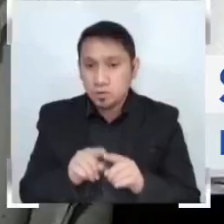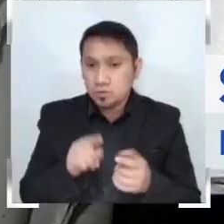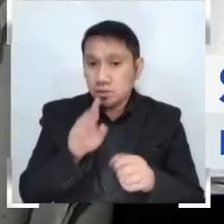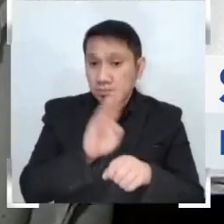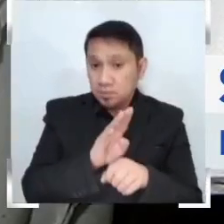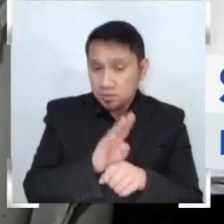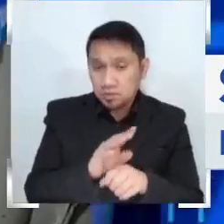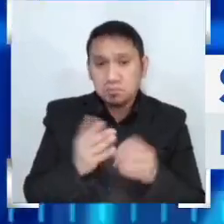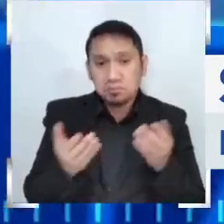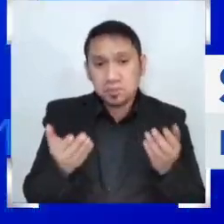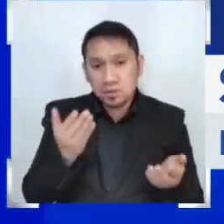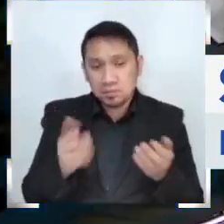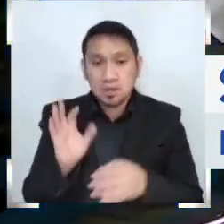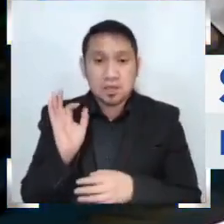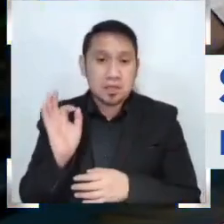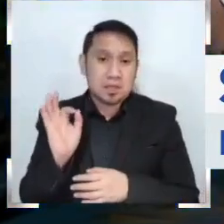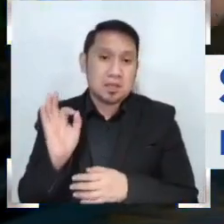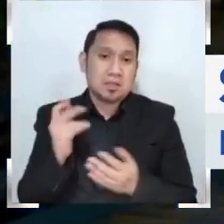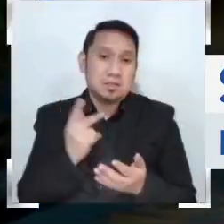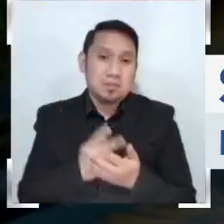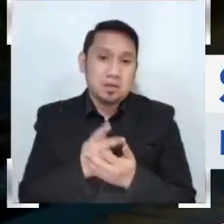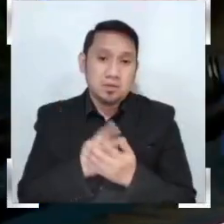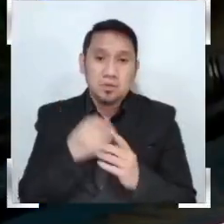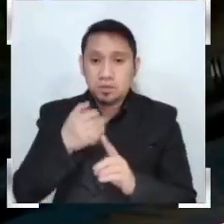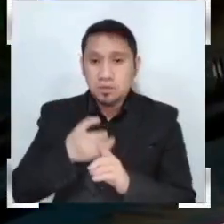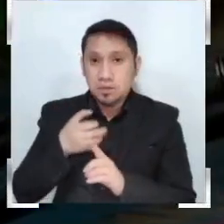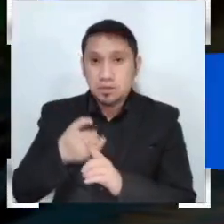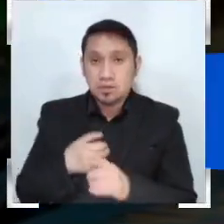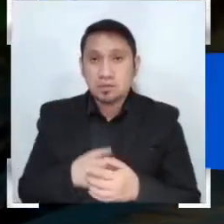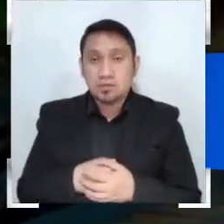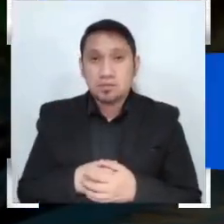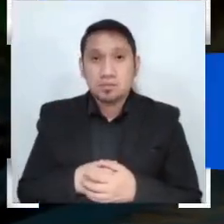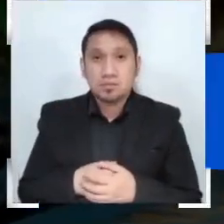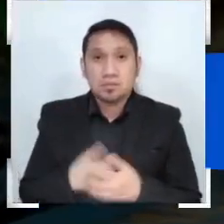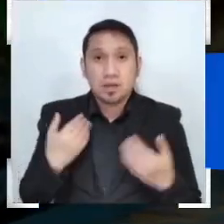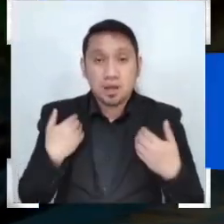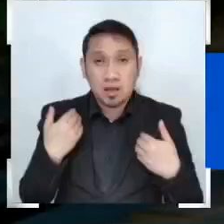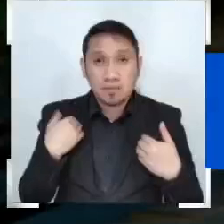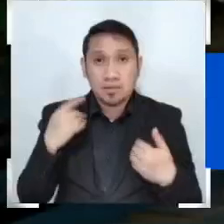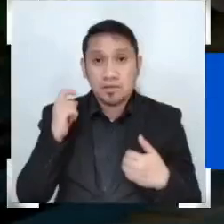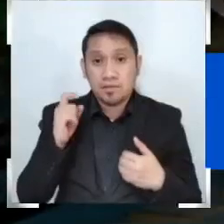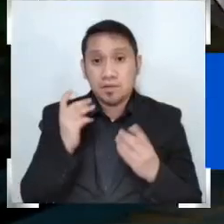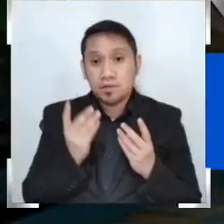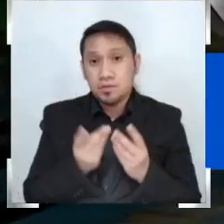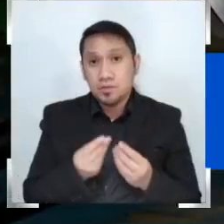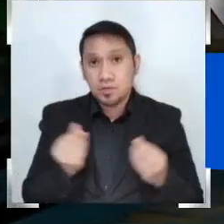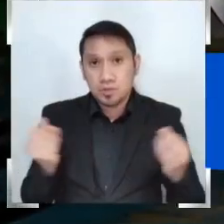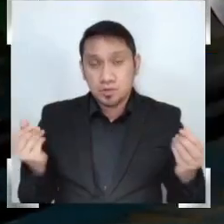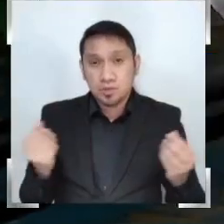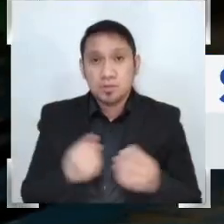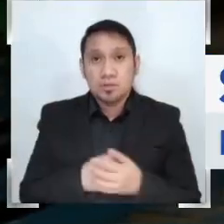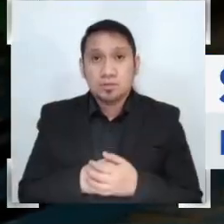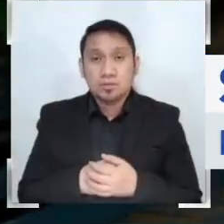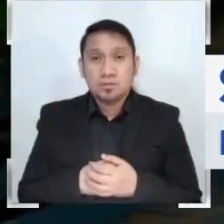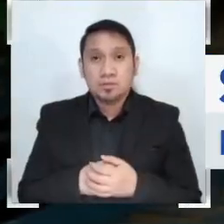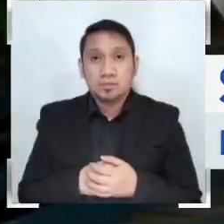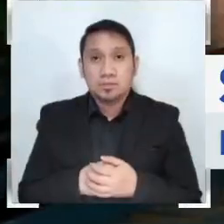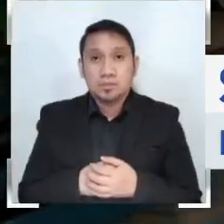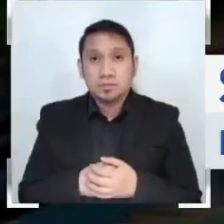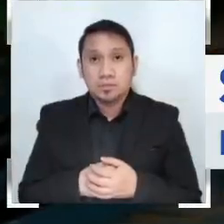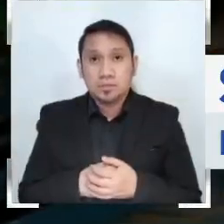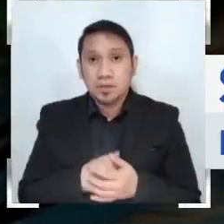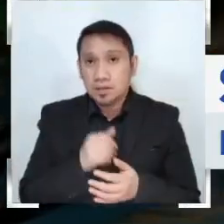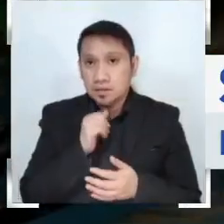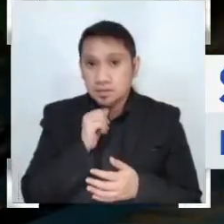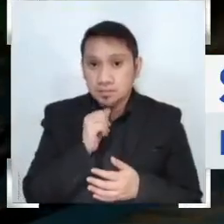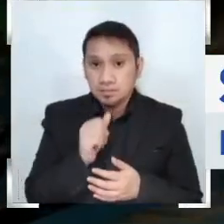sa 90 pesos ang presyo. Para po may immediate solution tayo for the consuming public. Para hindi naman maka, you